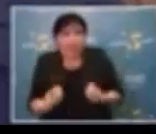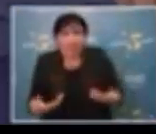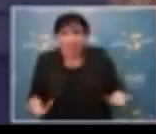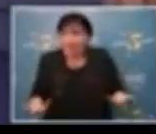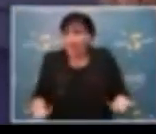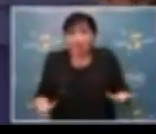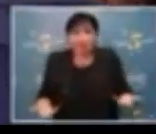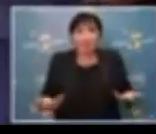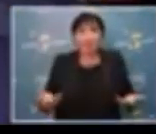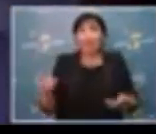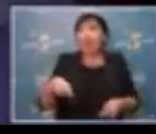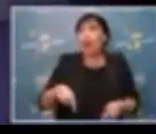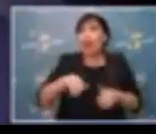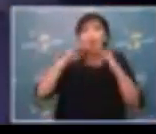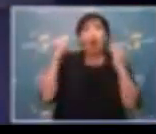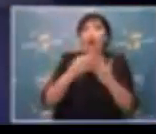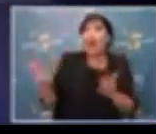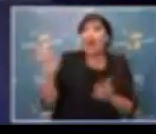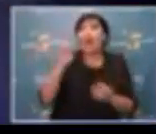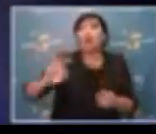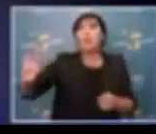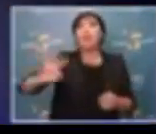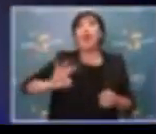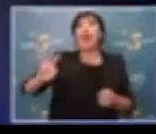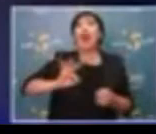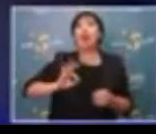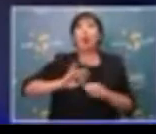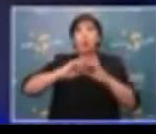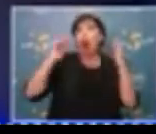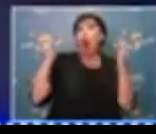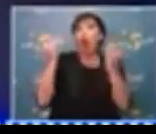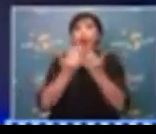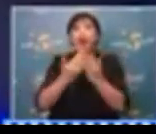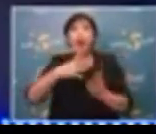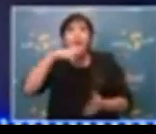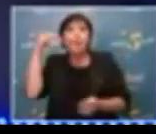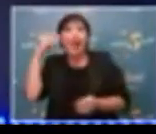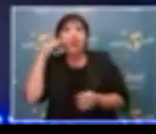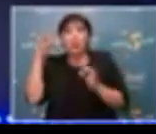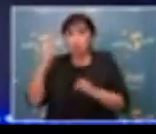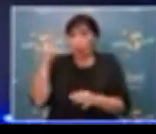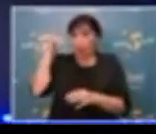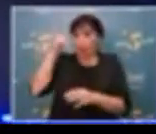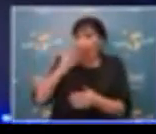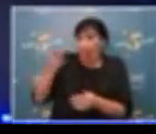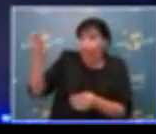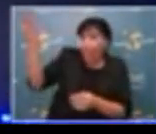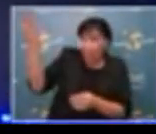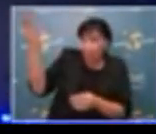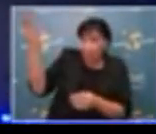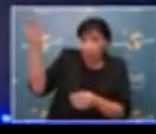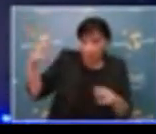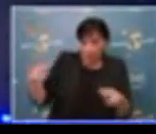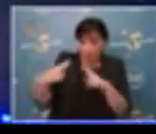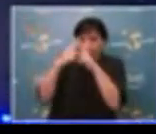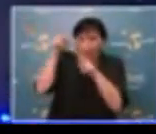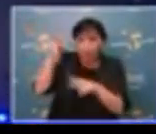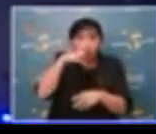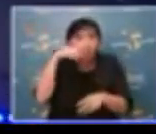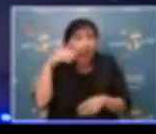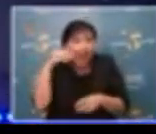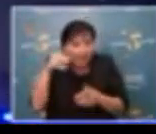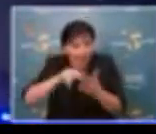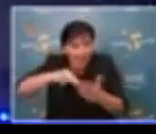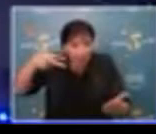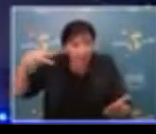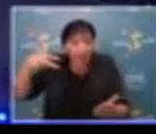il record mondiale, il premio mondiale della pasta che hanno fatto a Parigi, della pasta, gli spaghetti,